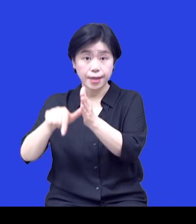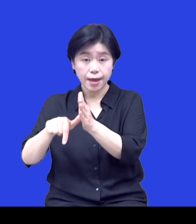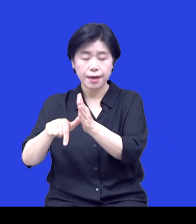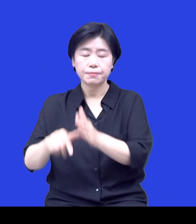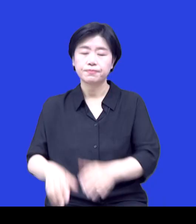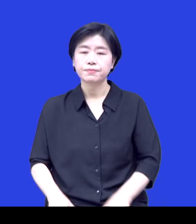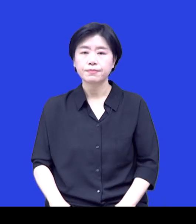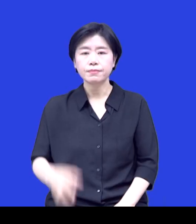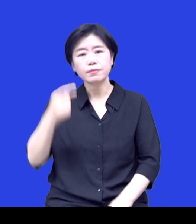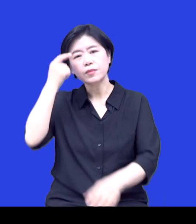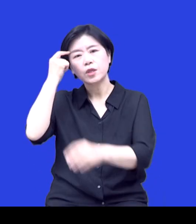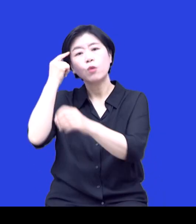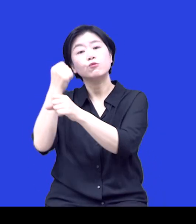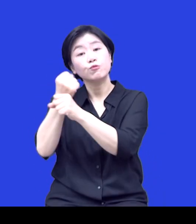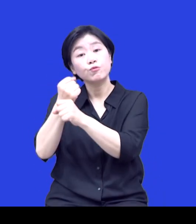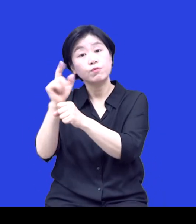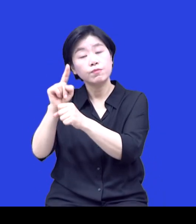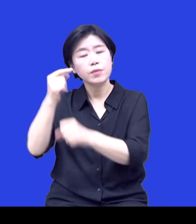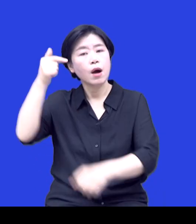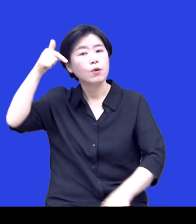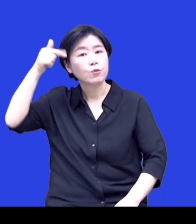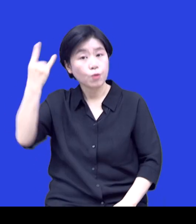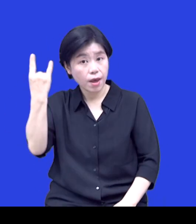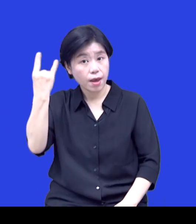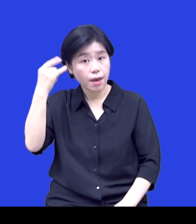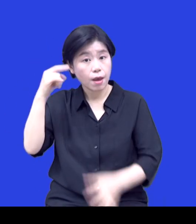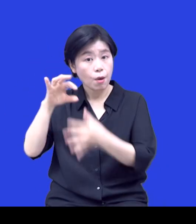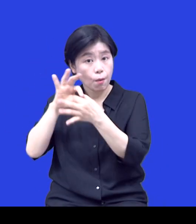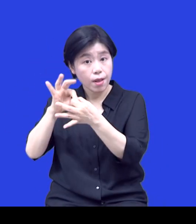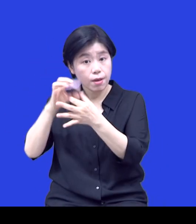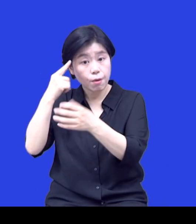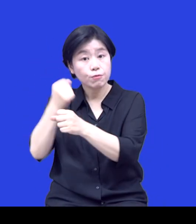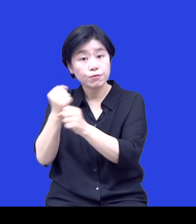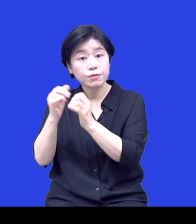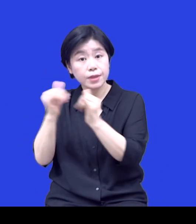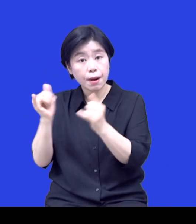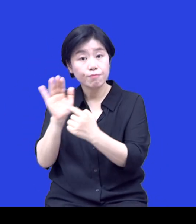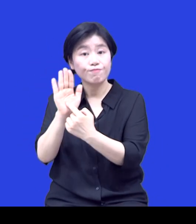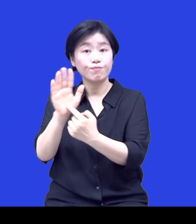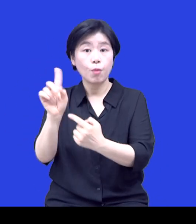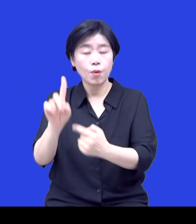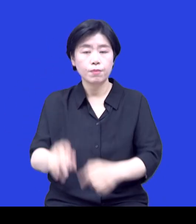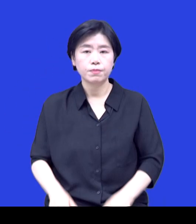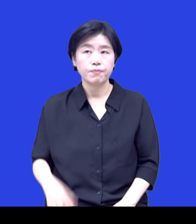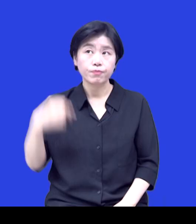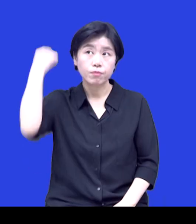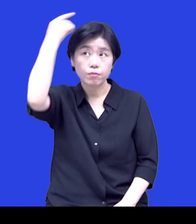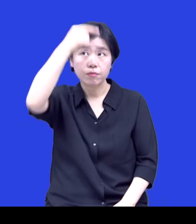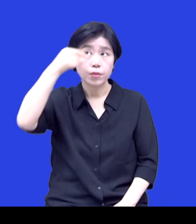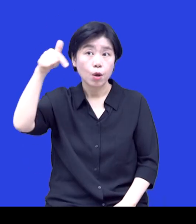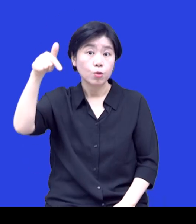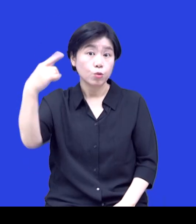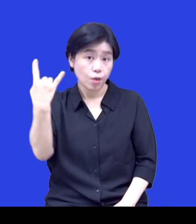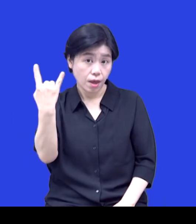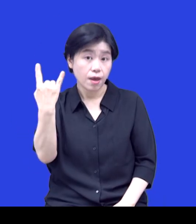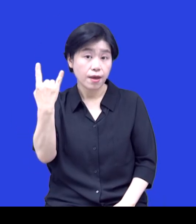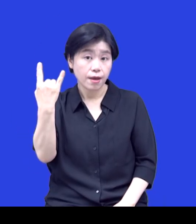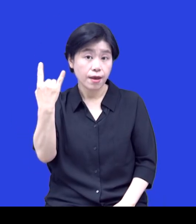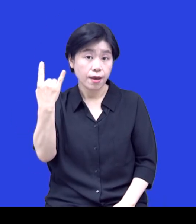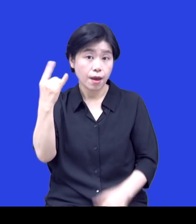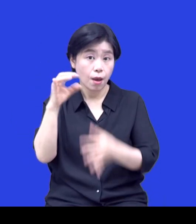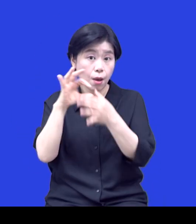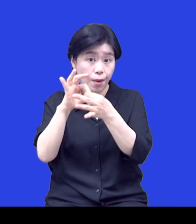연구하는 분들이 그때 나온 새로운 발견이 그 뭐냐 하면은 우리 뇌에 있는 여러 신경 구조